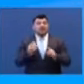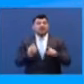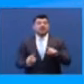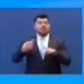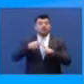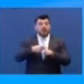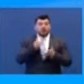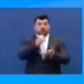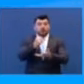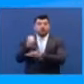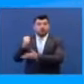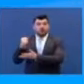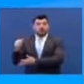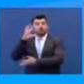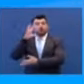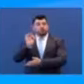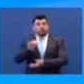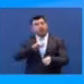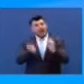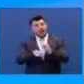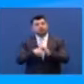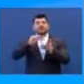για την τρομοποίηση των συμβάσεων